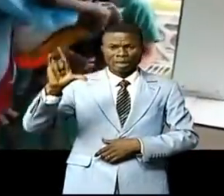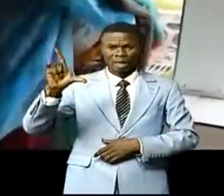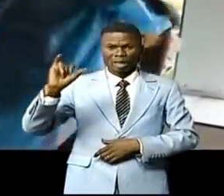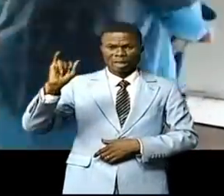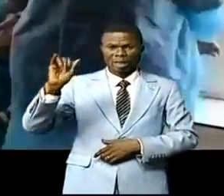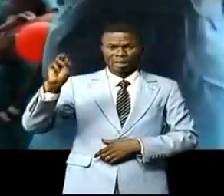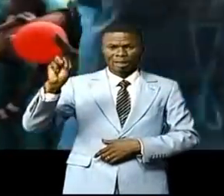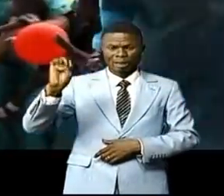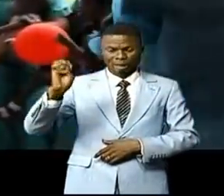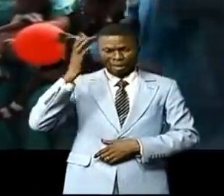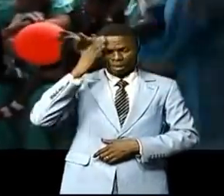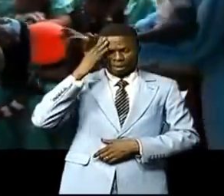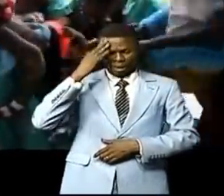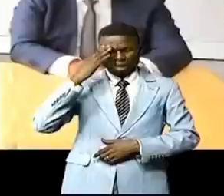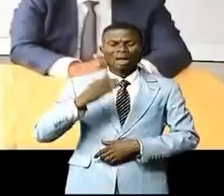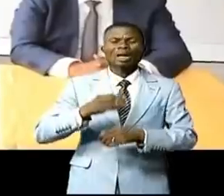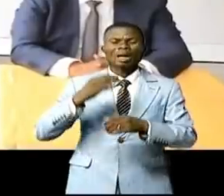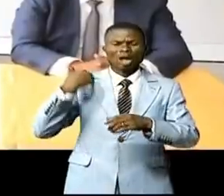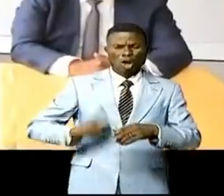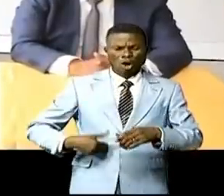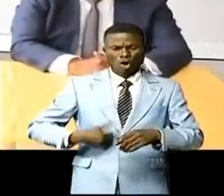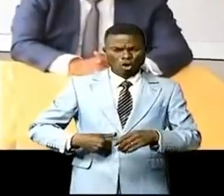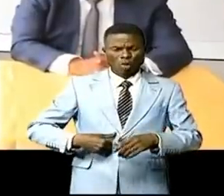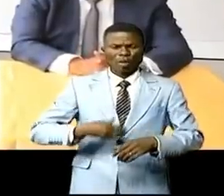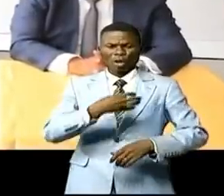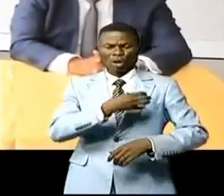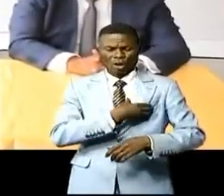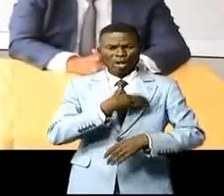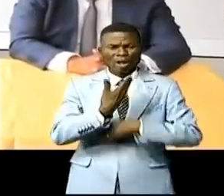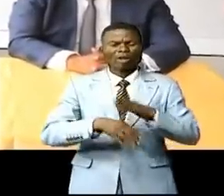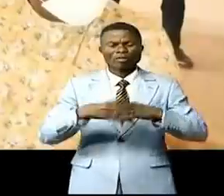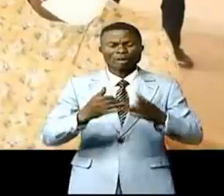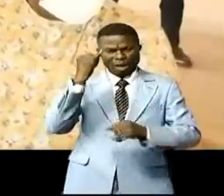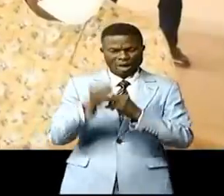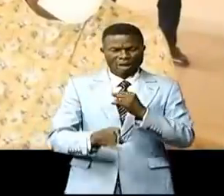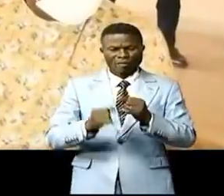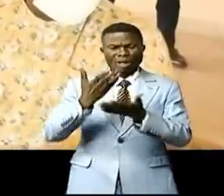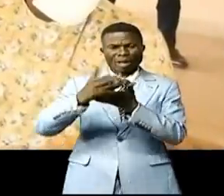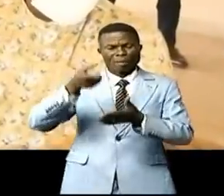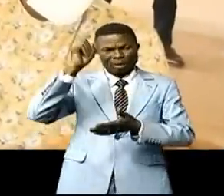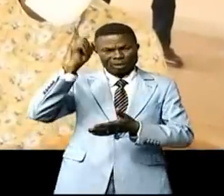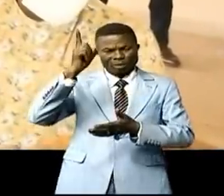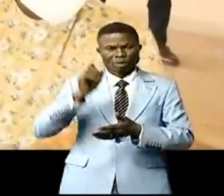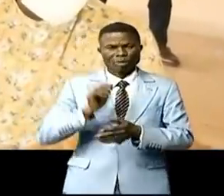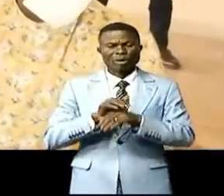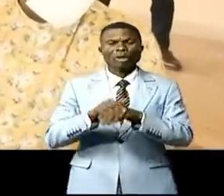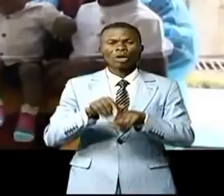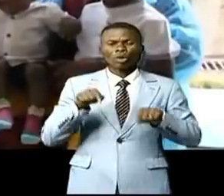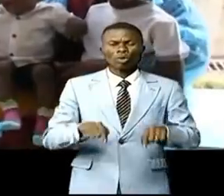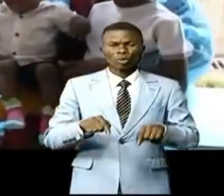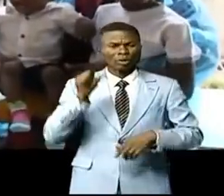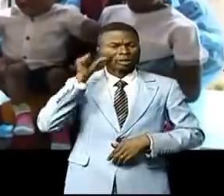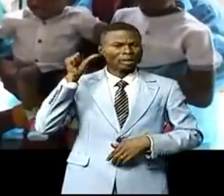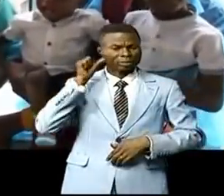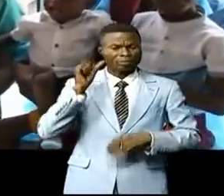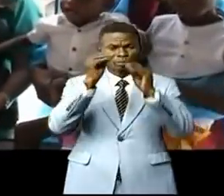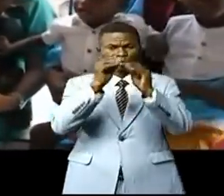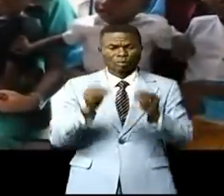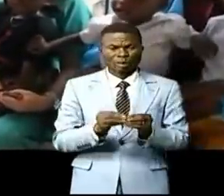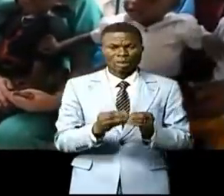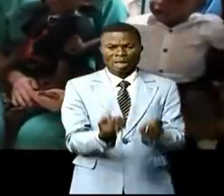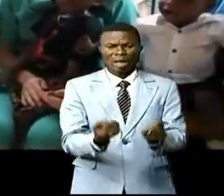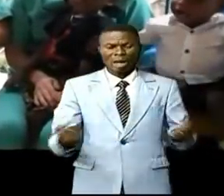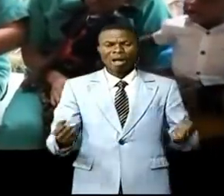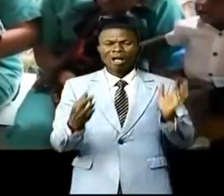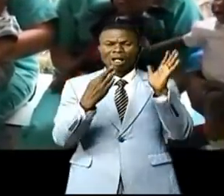le déroulement de cette campagne, et ce à l'occasion de la clôture de cette première phase intervenue ce jour. Au total, 9 enfants ont